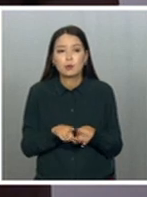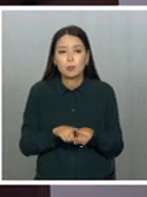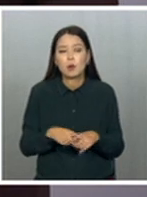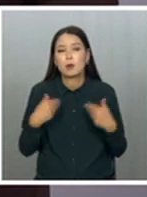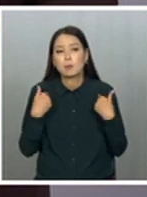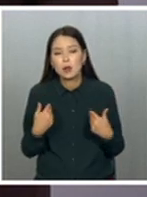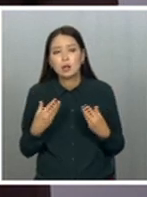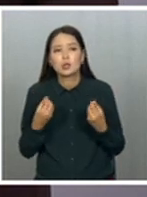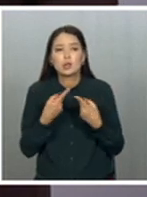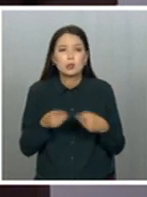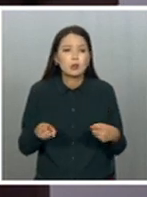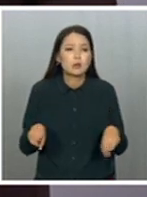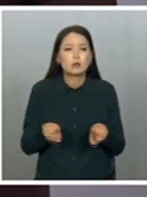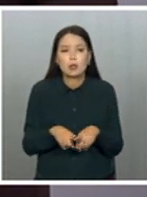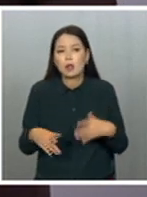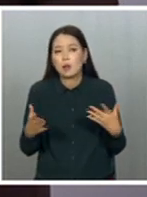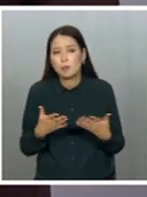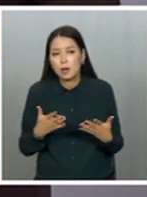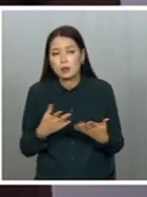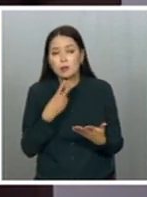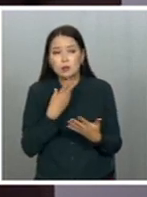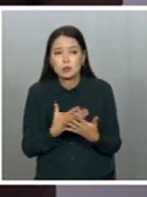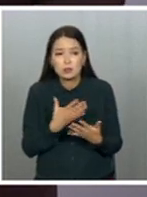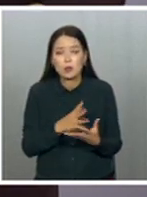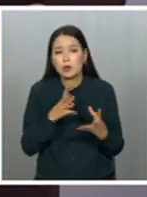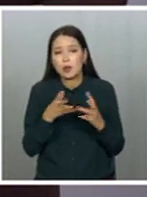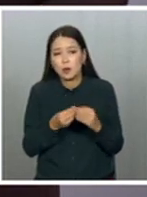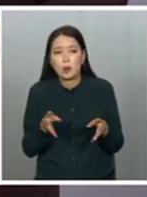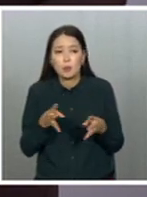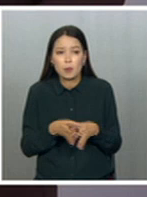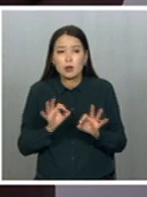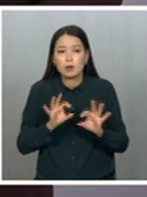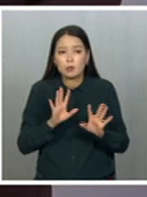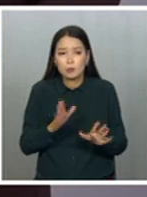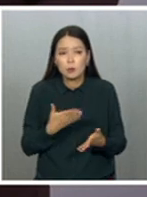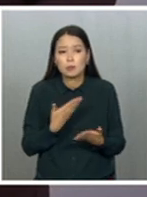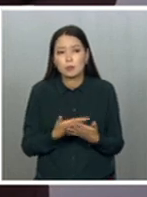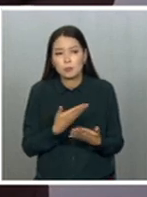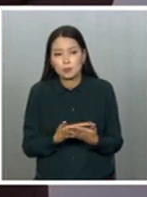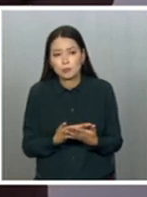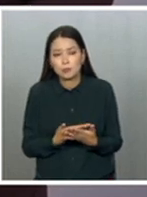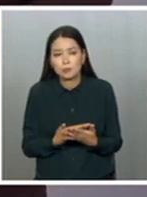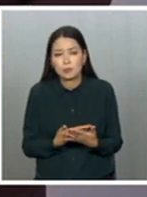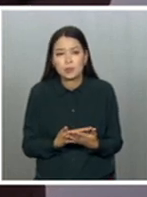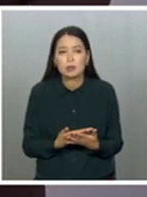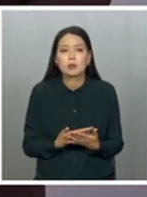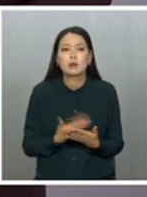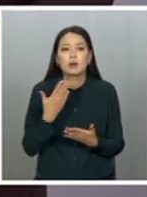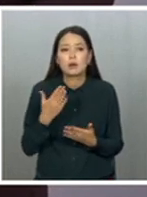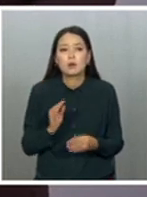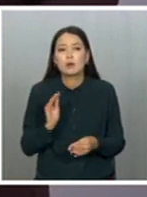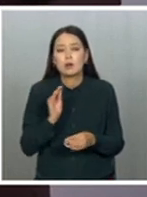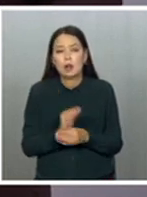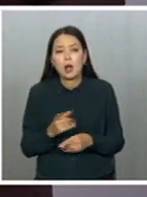қандай да бір болмасын сөзге теңеп, балап суреттейтін болсақ, мысалы, көкжал бөрідей